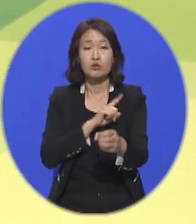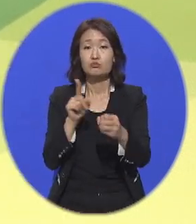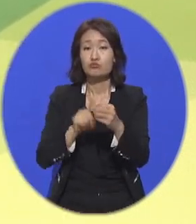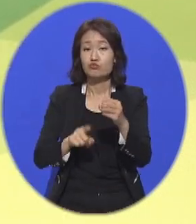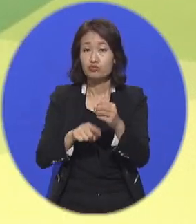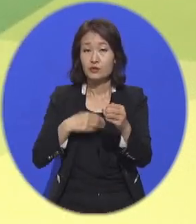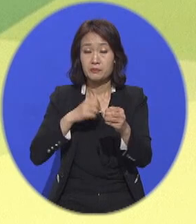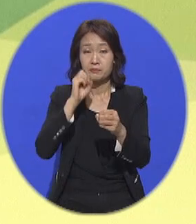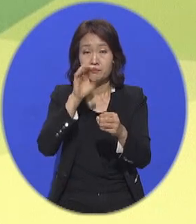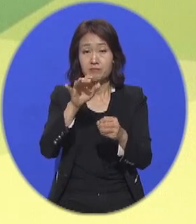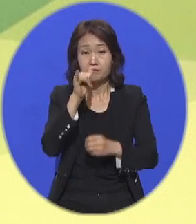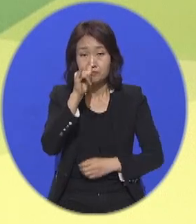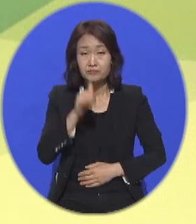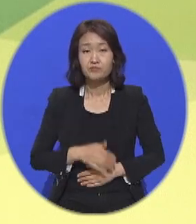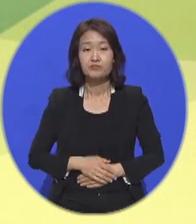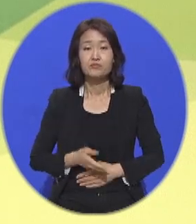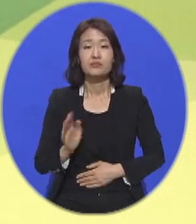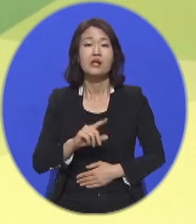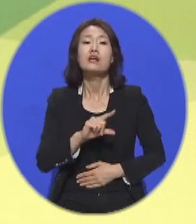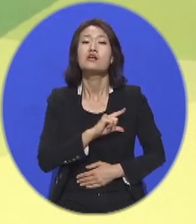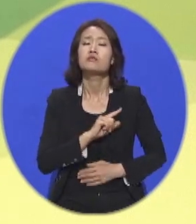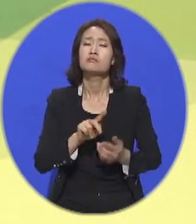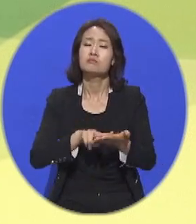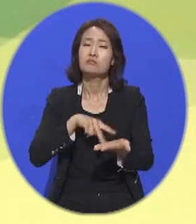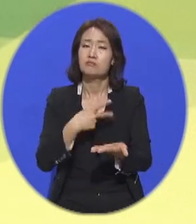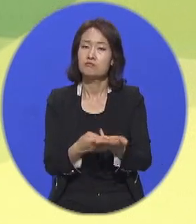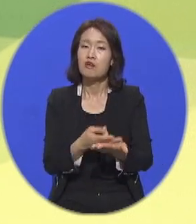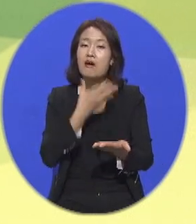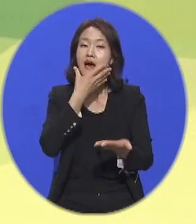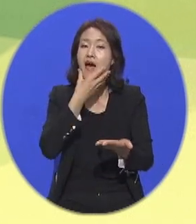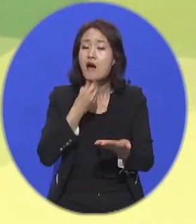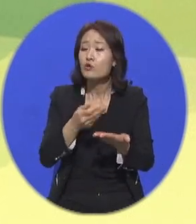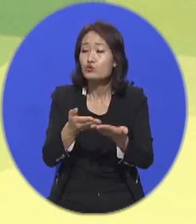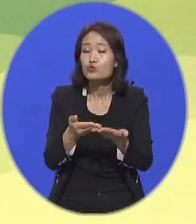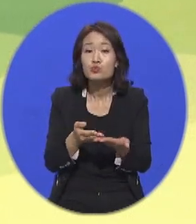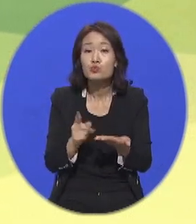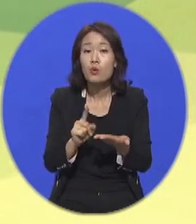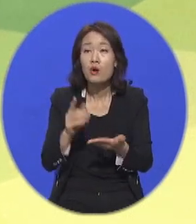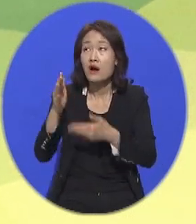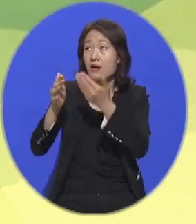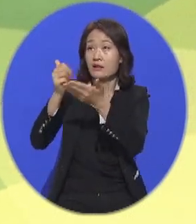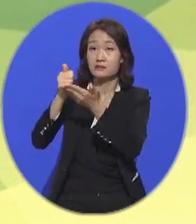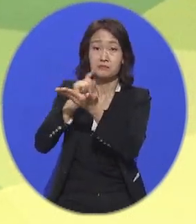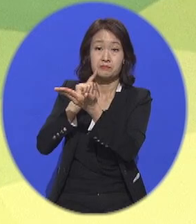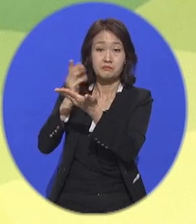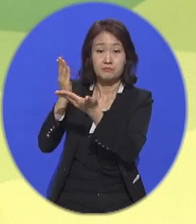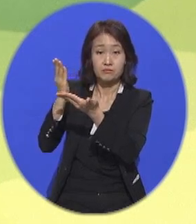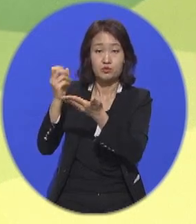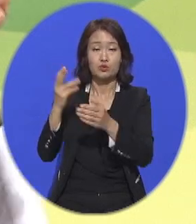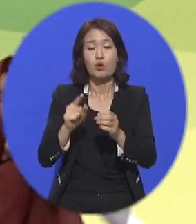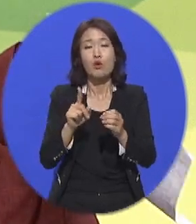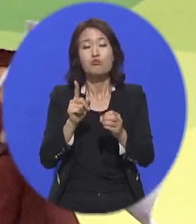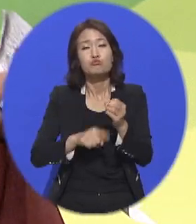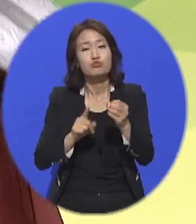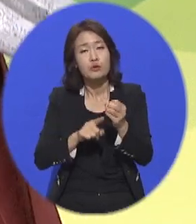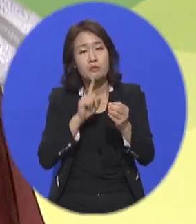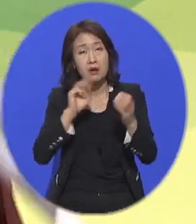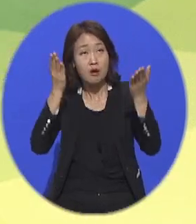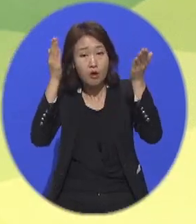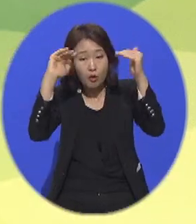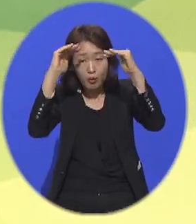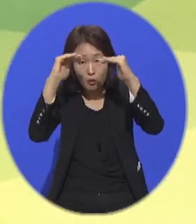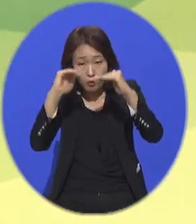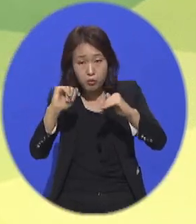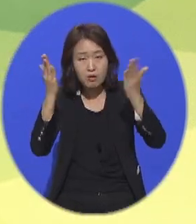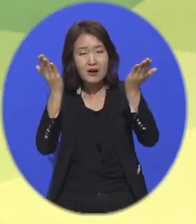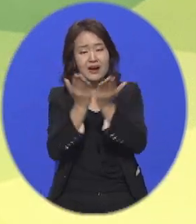말을 할때 이것은 용어를 바꾸면 됩니다. 우리를 행복해 주는 것. 그러면 하나님 말씀이나 불경의 이야기나 같습니다. 진리는